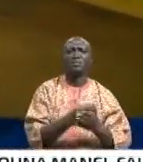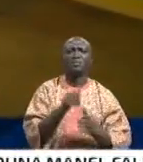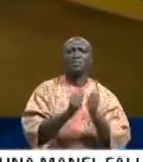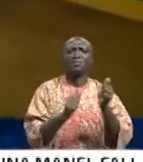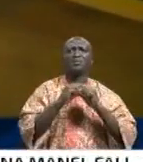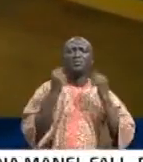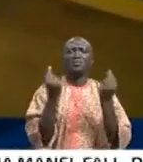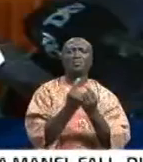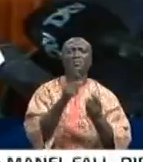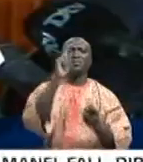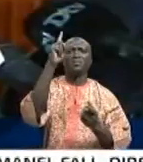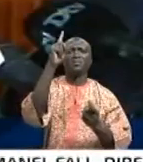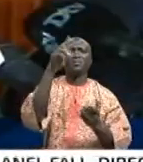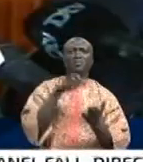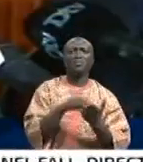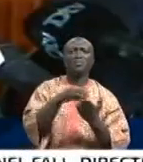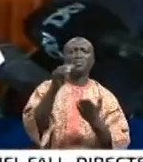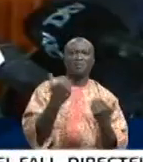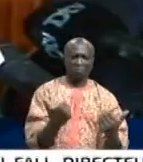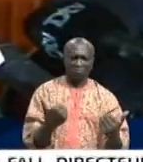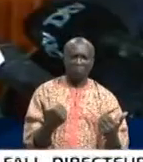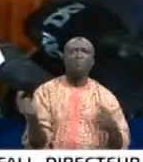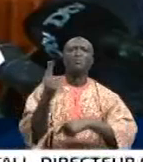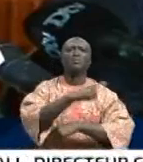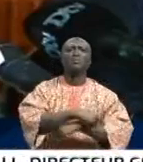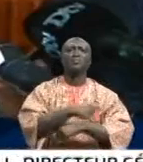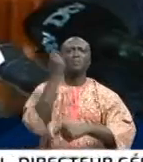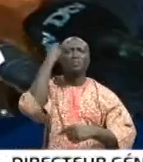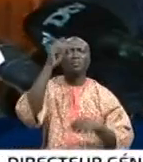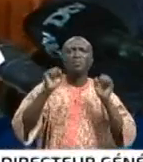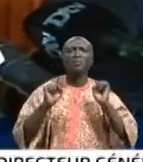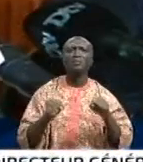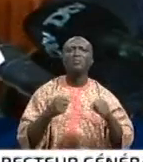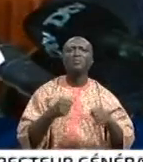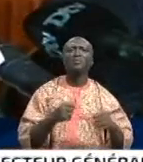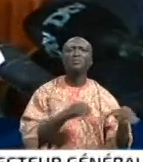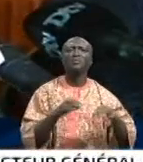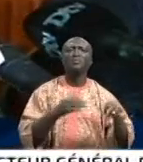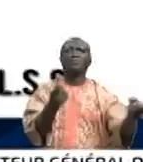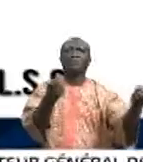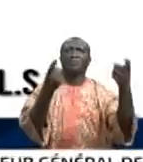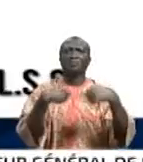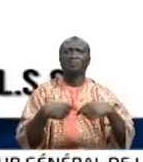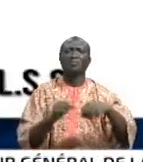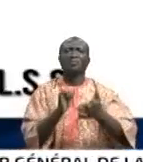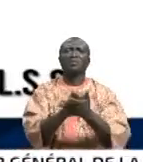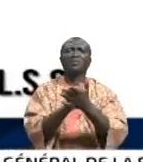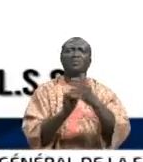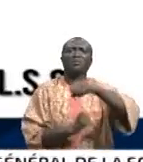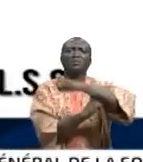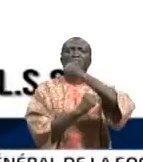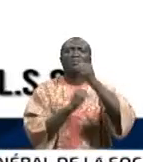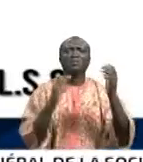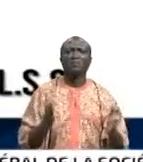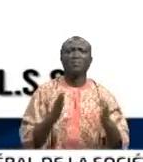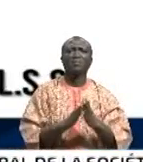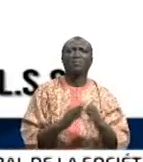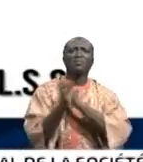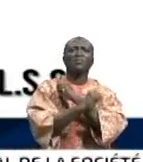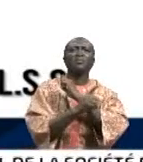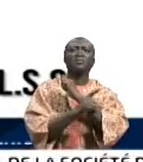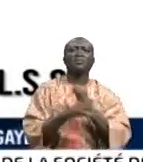supporter recevoir un million dès aujourd'hui pour pouvoir faire venir ces supporters au stade Sénégal Cap-Vert ce samedi